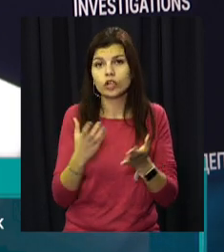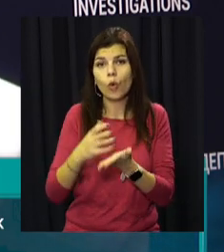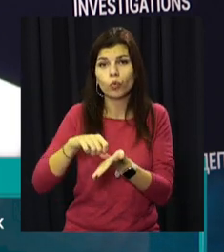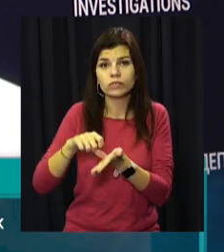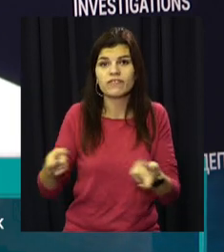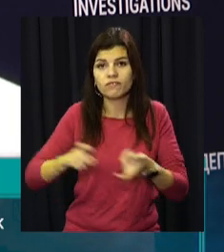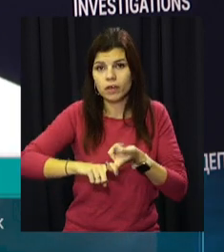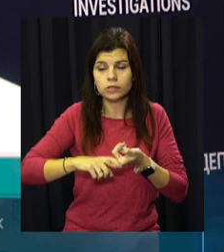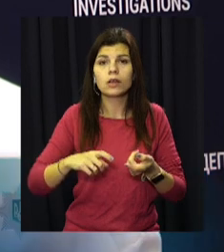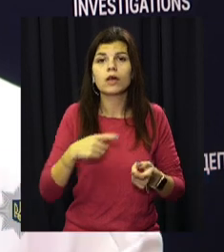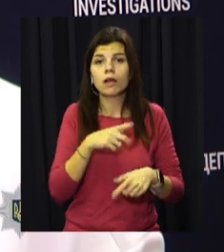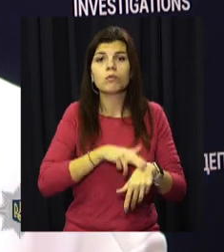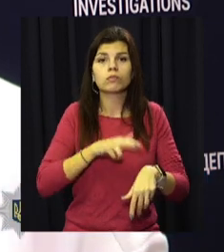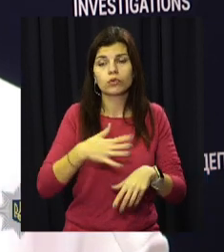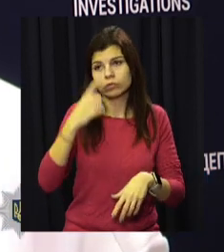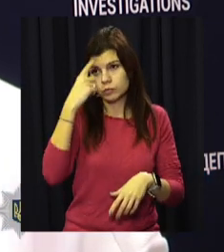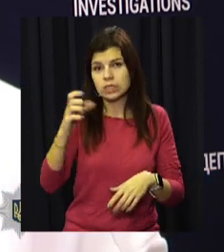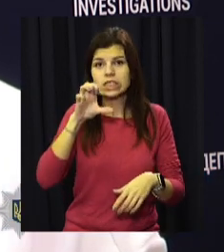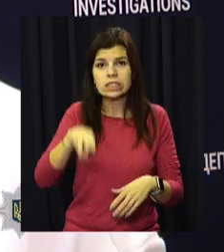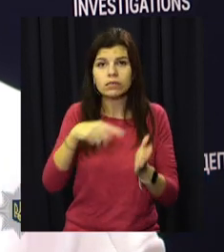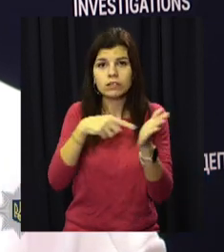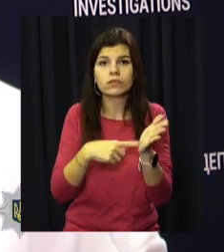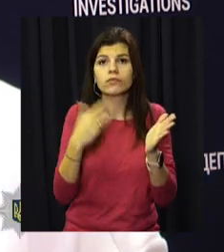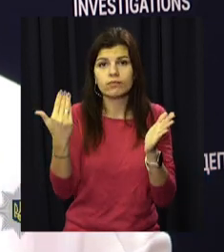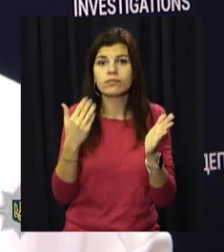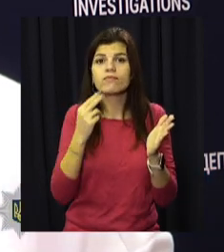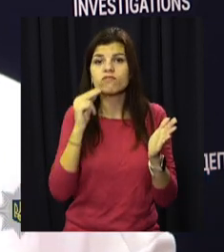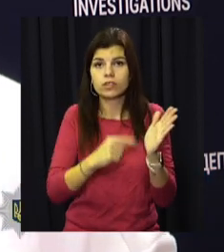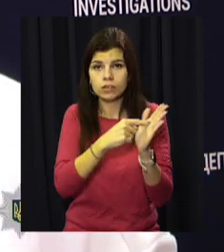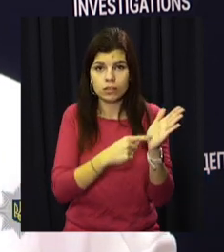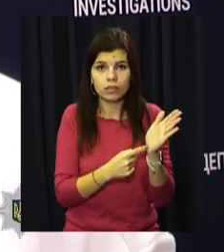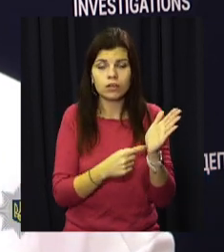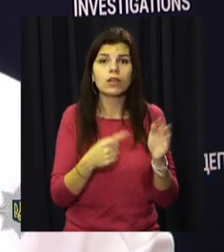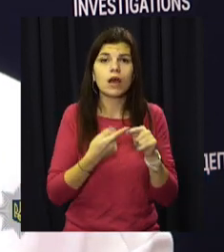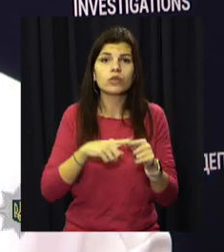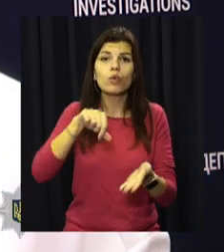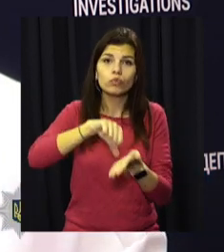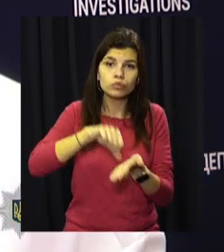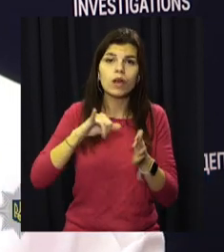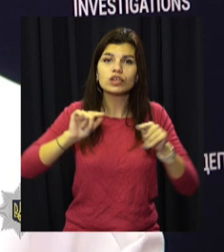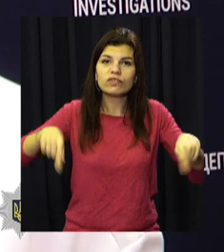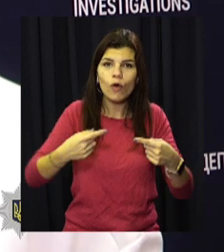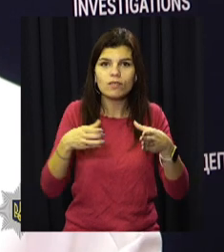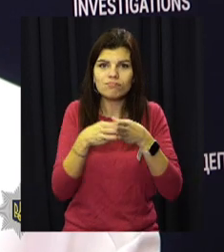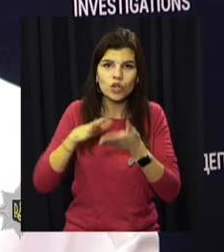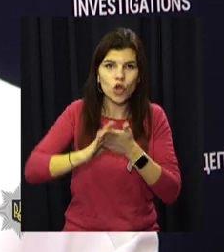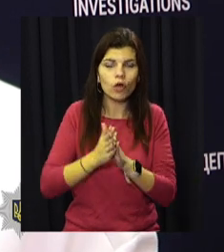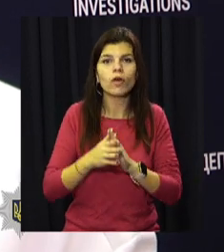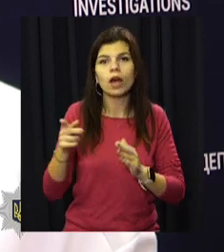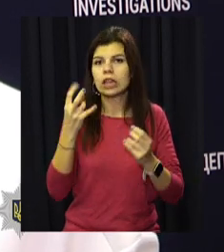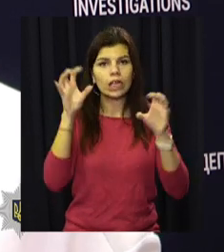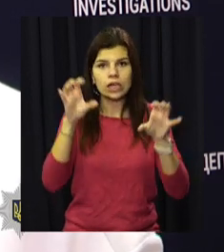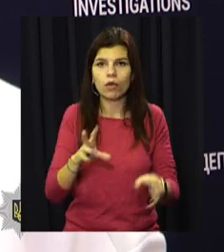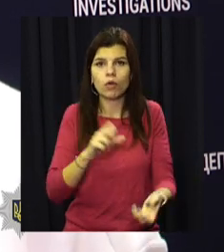вже повідомили про підозру за кількома статтями Кримінального кодексу. Це створення та участь у злочинній організації, незаконні операції